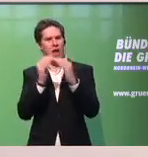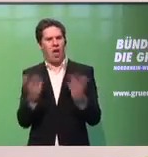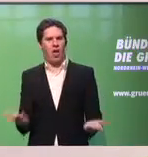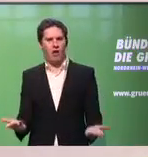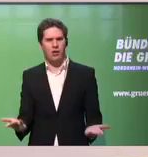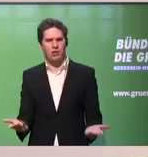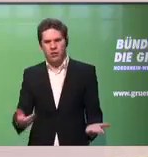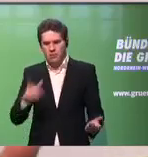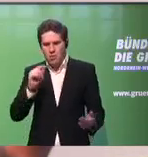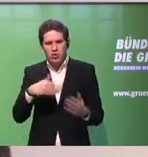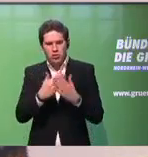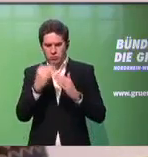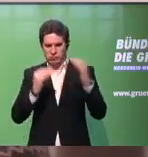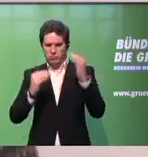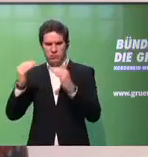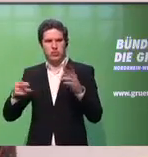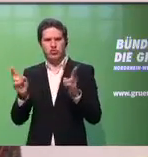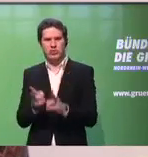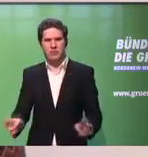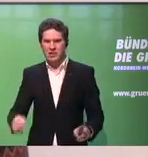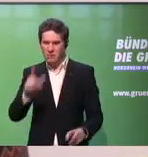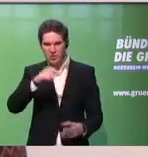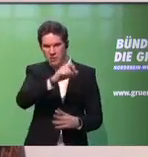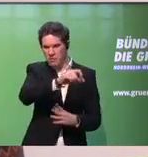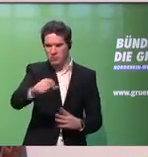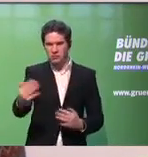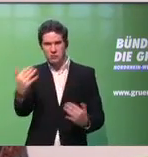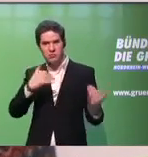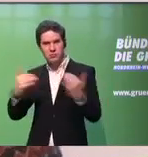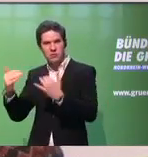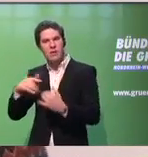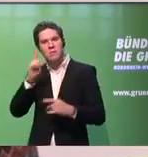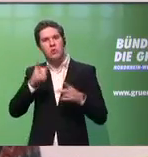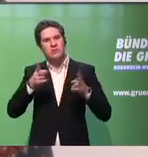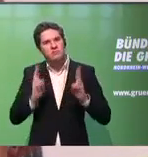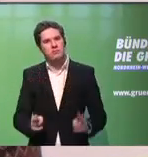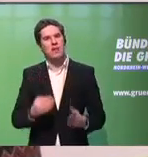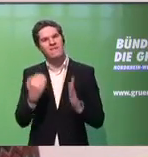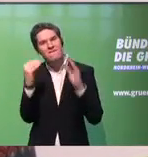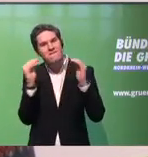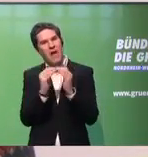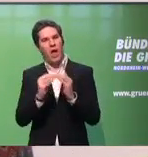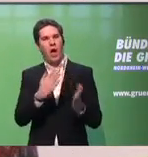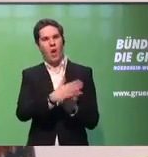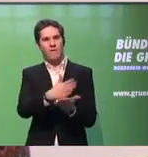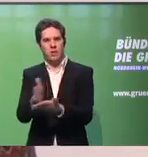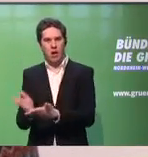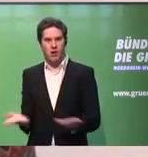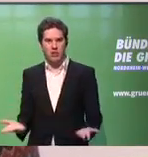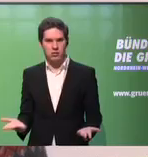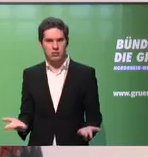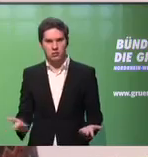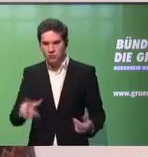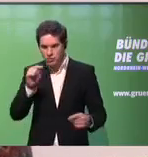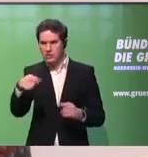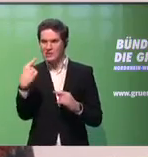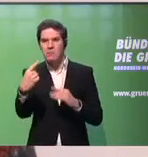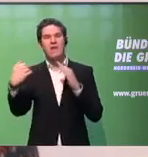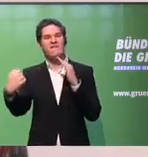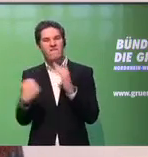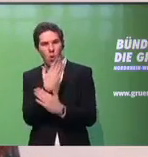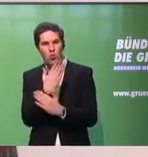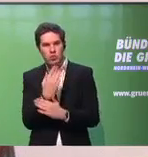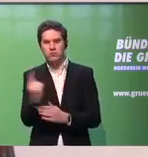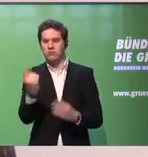Gerechtigkeit innerhalb der Verteilung dieser Menschen auf die europäischen Mitgliedstaaten, wenn sie hierher kommen als Flüchtlinge oder